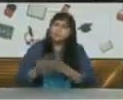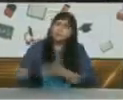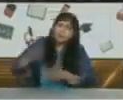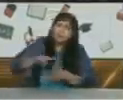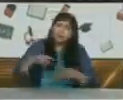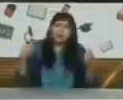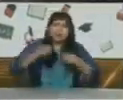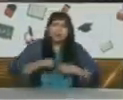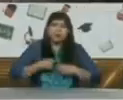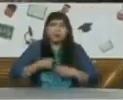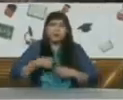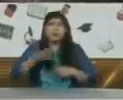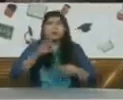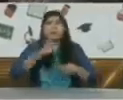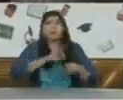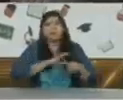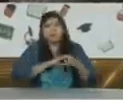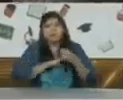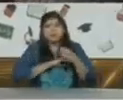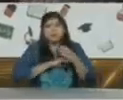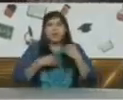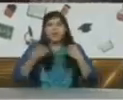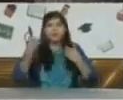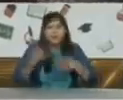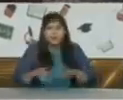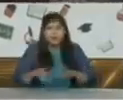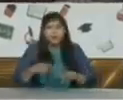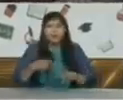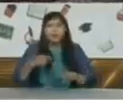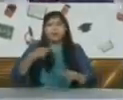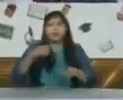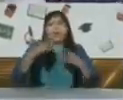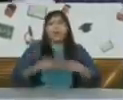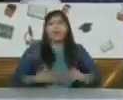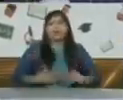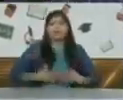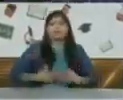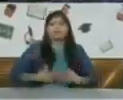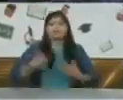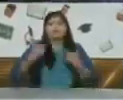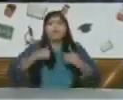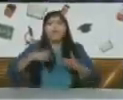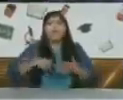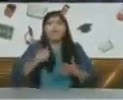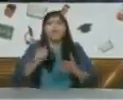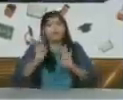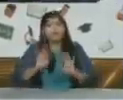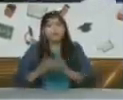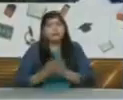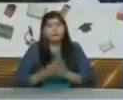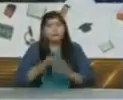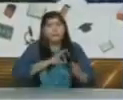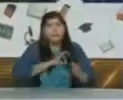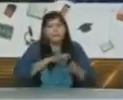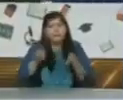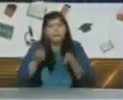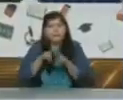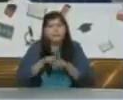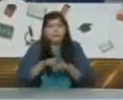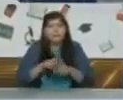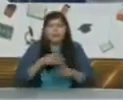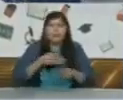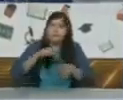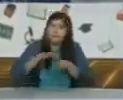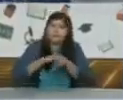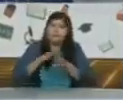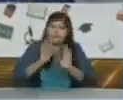नापसंद मनुष्य का स्वभाव है और कभी कभी पसंद के साथ लगाव भी हो